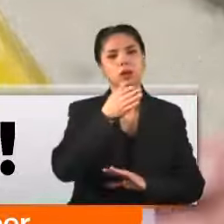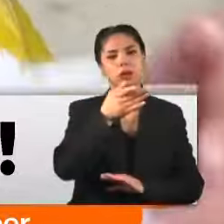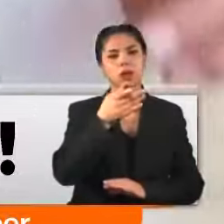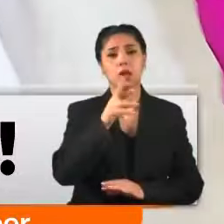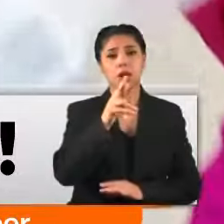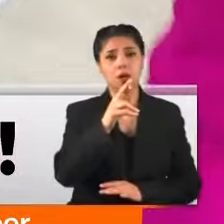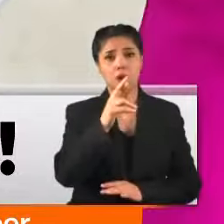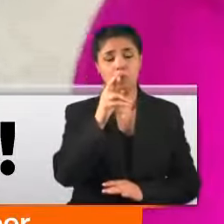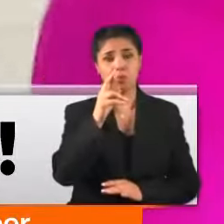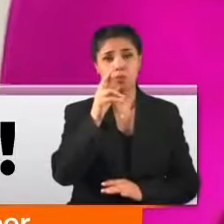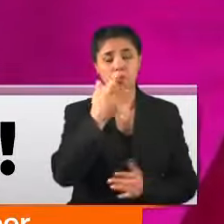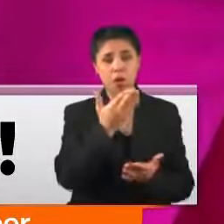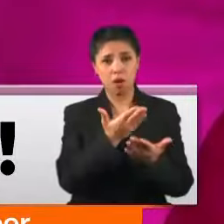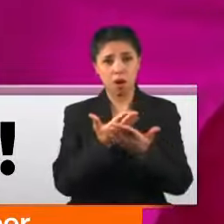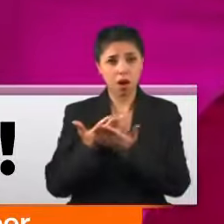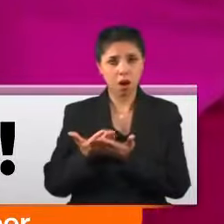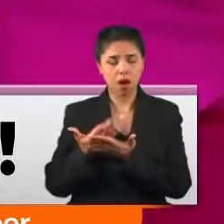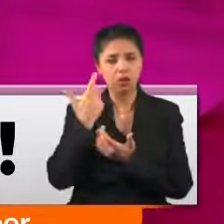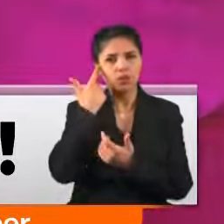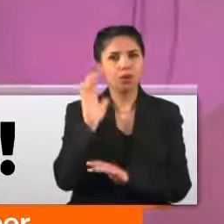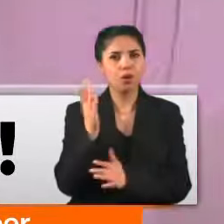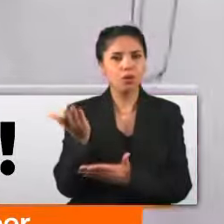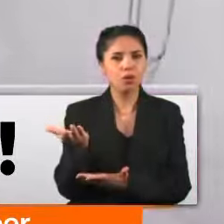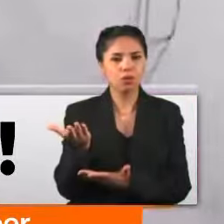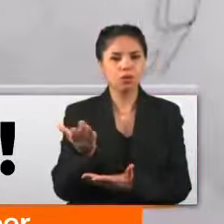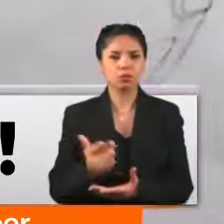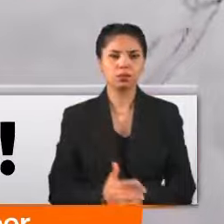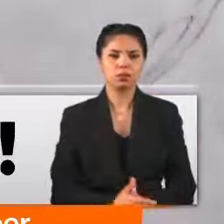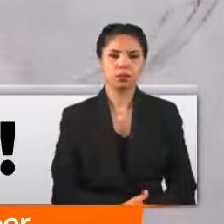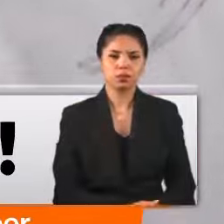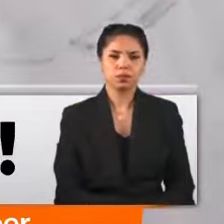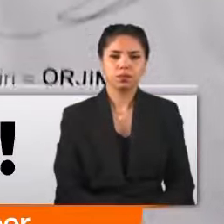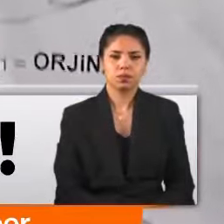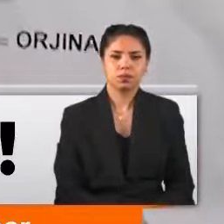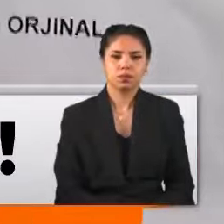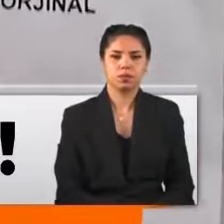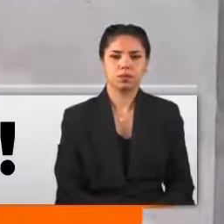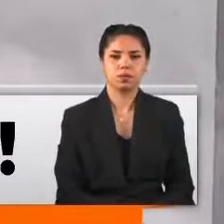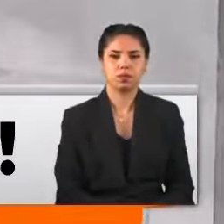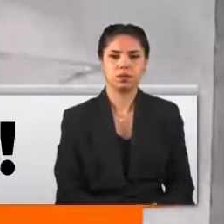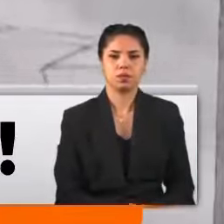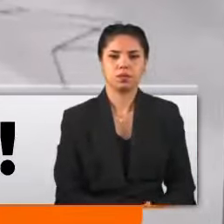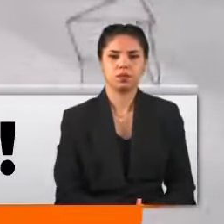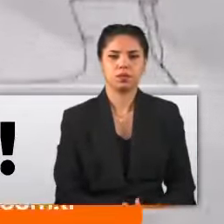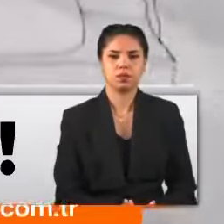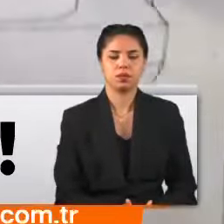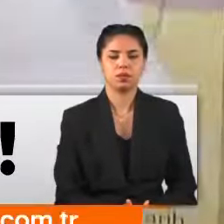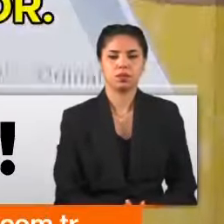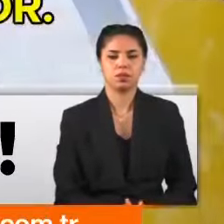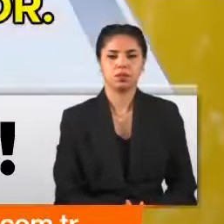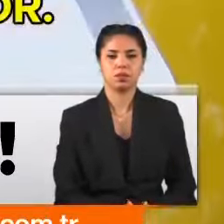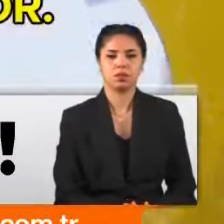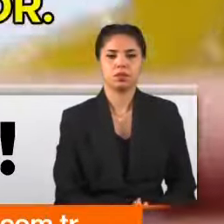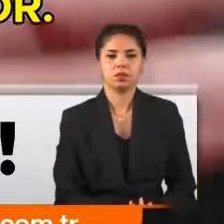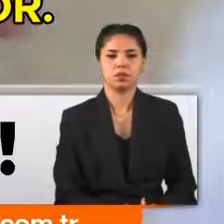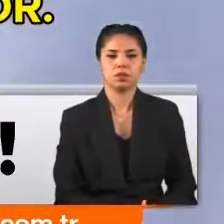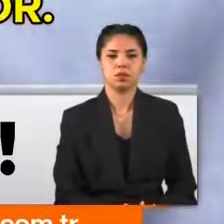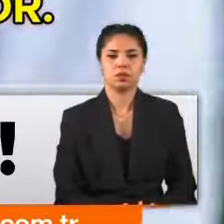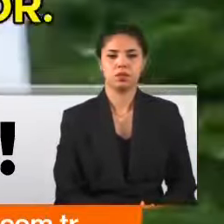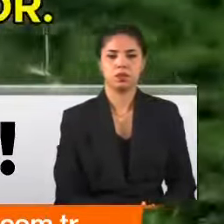Çıkan raporu görünce de hayatının şokunu yaşadı. Bu kadar yüksek değerler geleceğini hiç beklemiyorduk. Yani